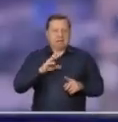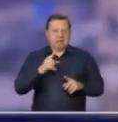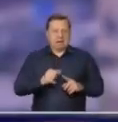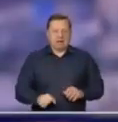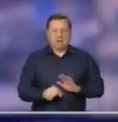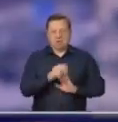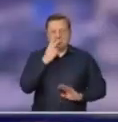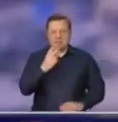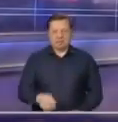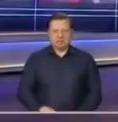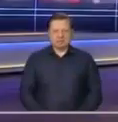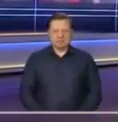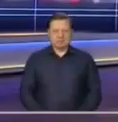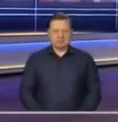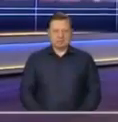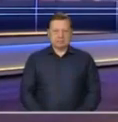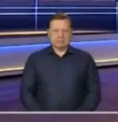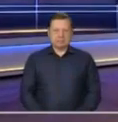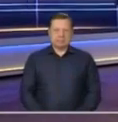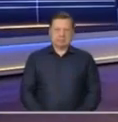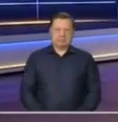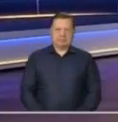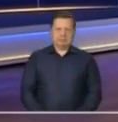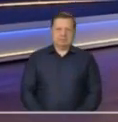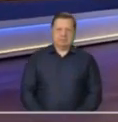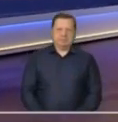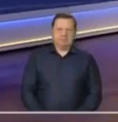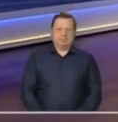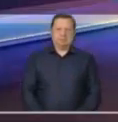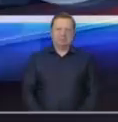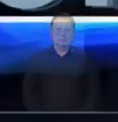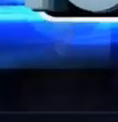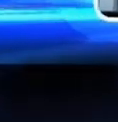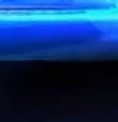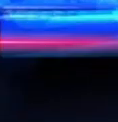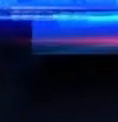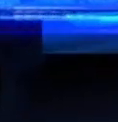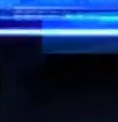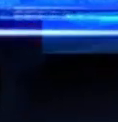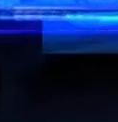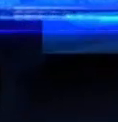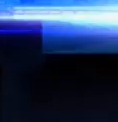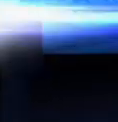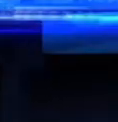Do zobaczenia.